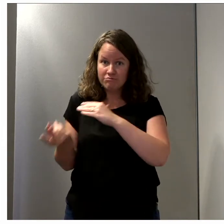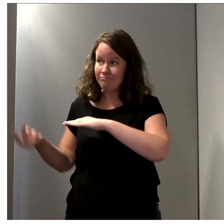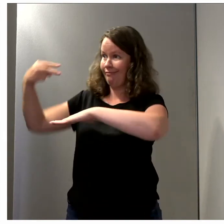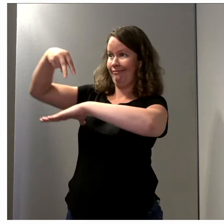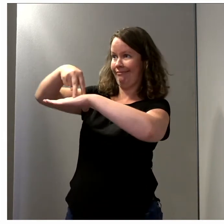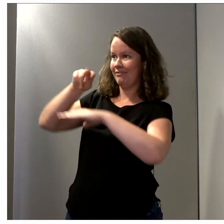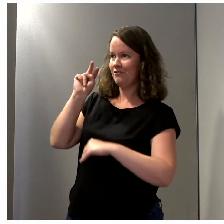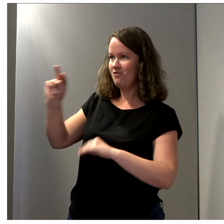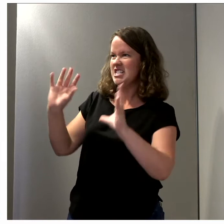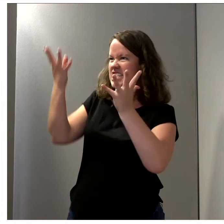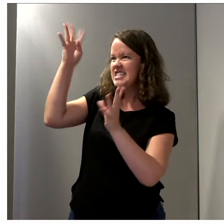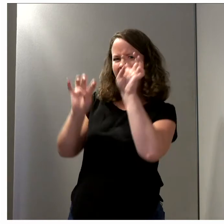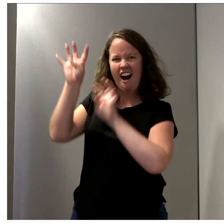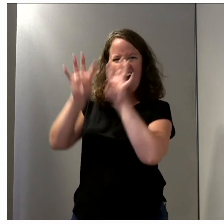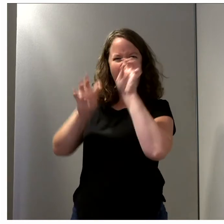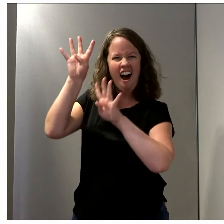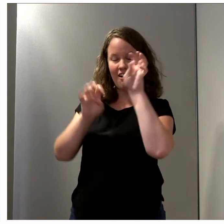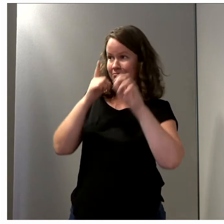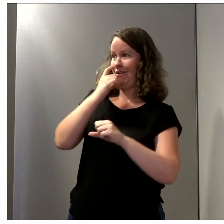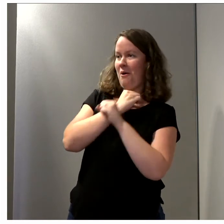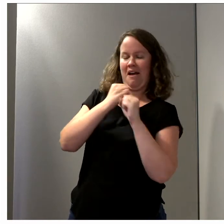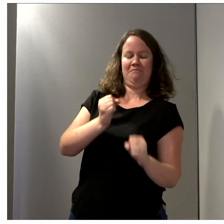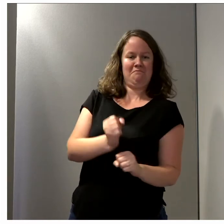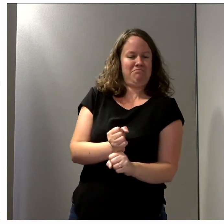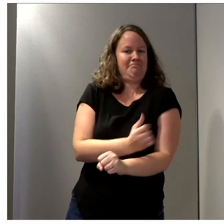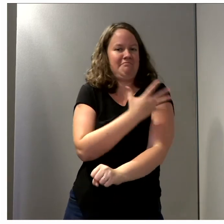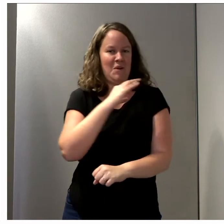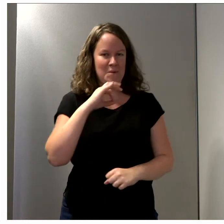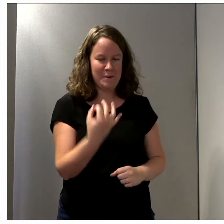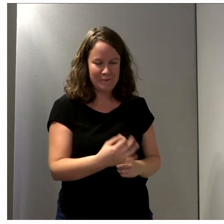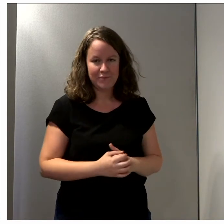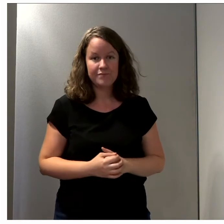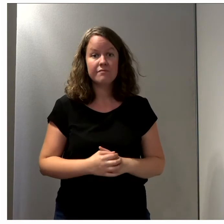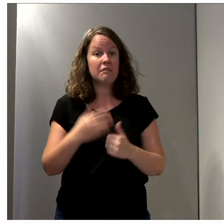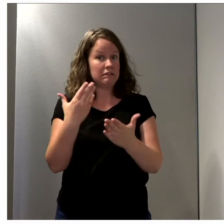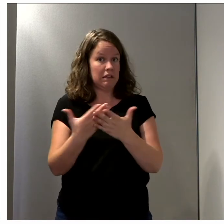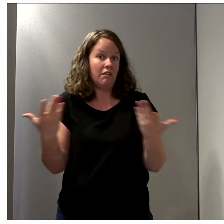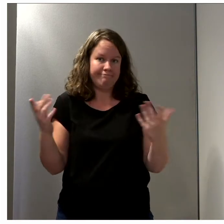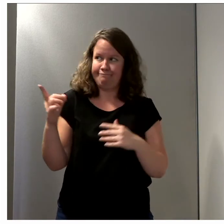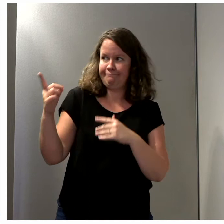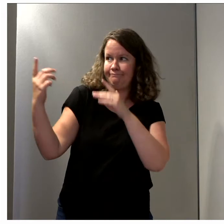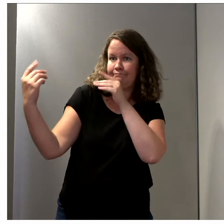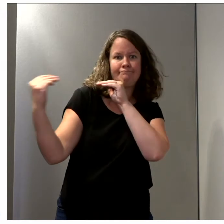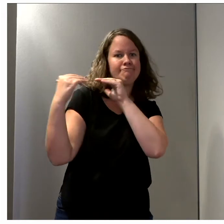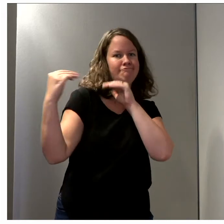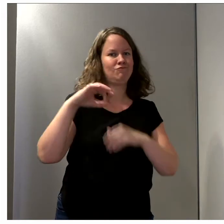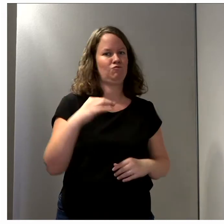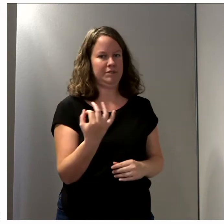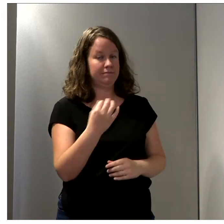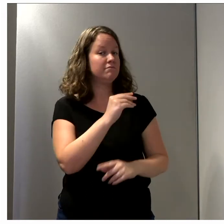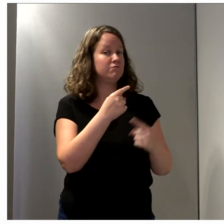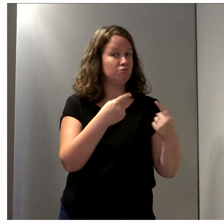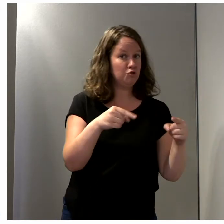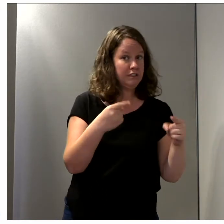scène avoir du succès. Mais la musique n'est pas la seule façon de faire de la pérédance en termes de loisirs. Il y a aussi le